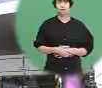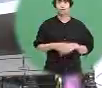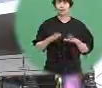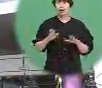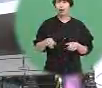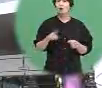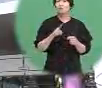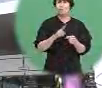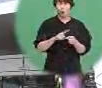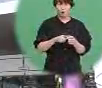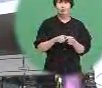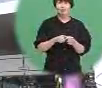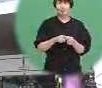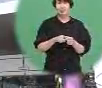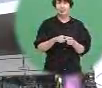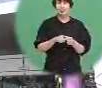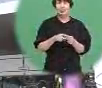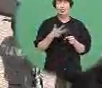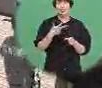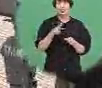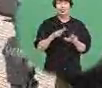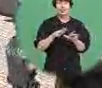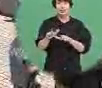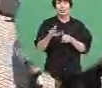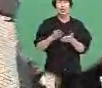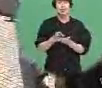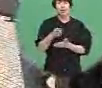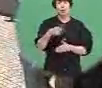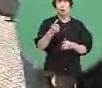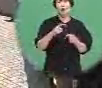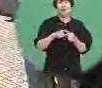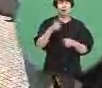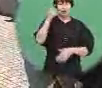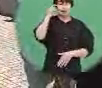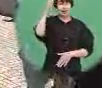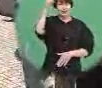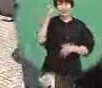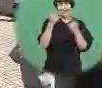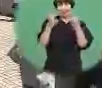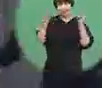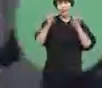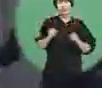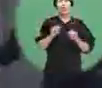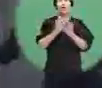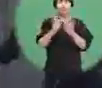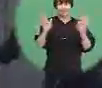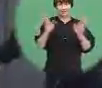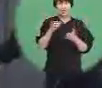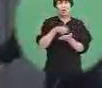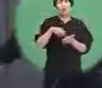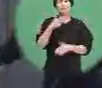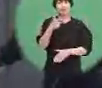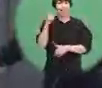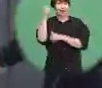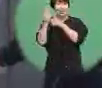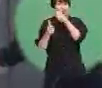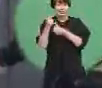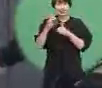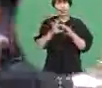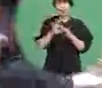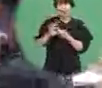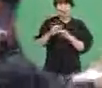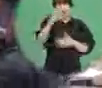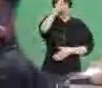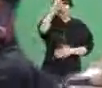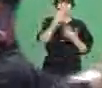た今年は知世試行100周年を記念したイベントも行われ郡山市の歴史日なん